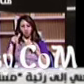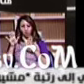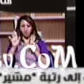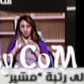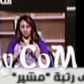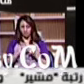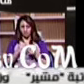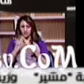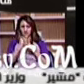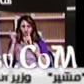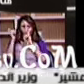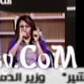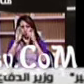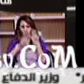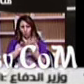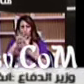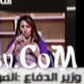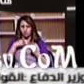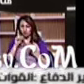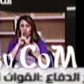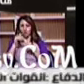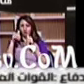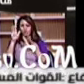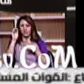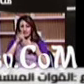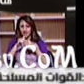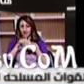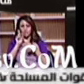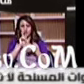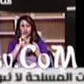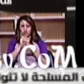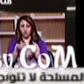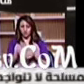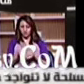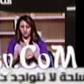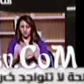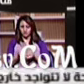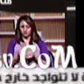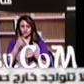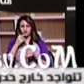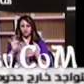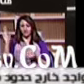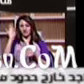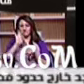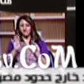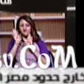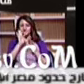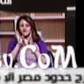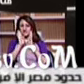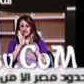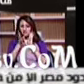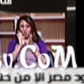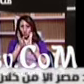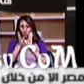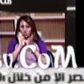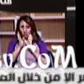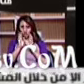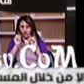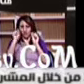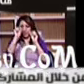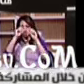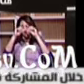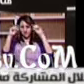الاخوان المسلمين للمره ال 100 والاقي تداول في الفيسبوك من احدى صفحه اسمها وكاله انباء